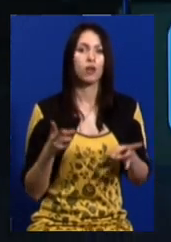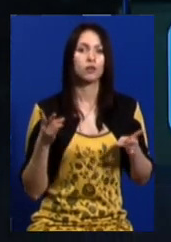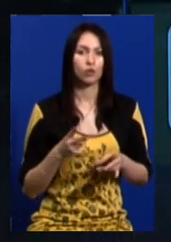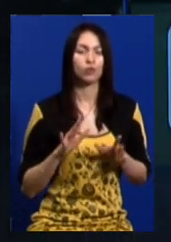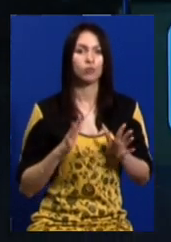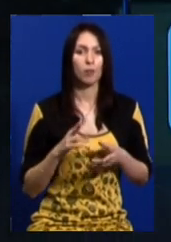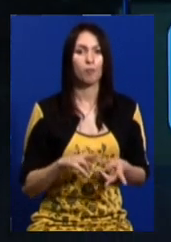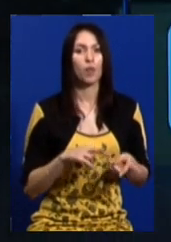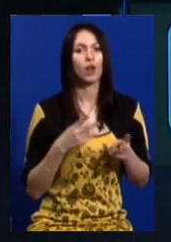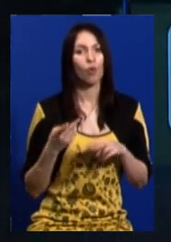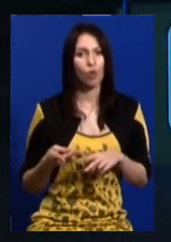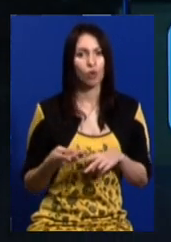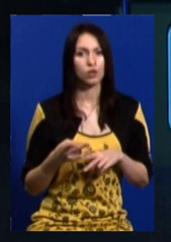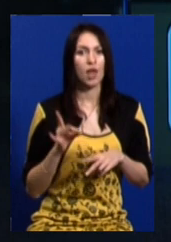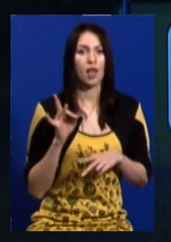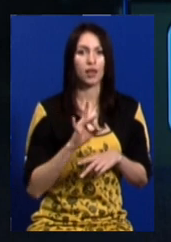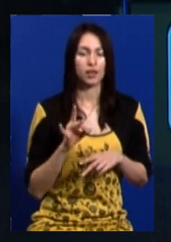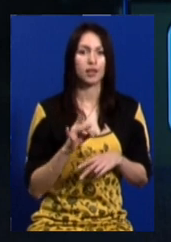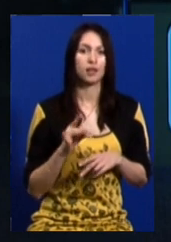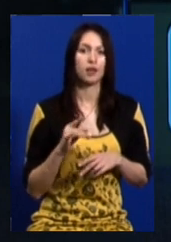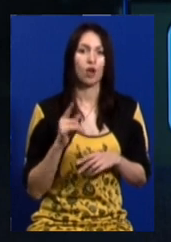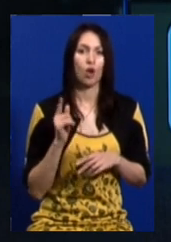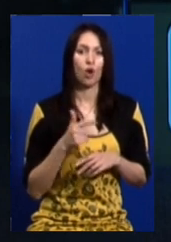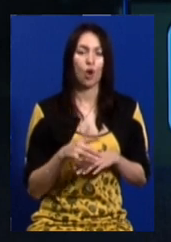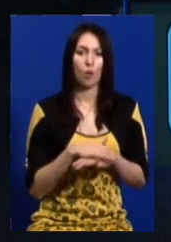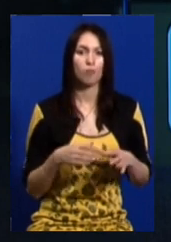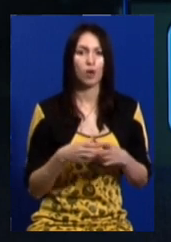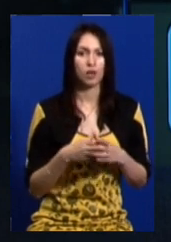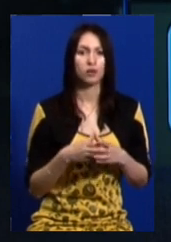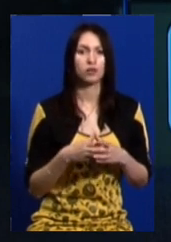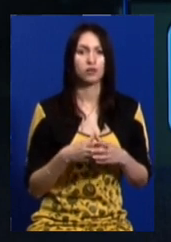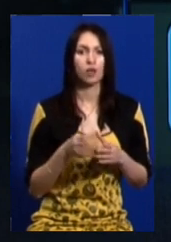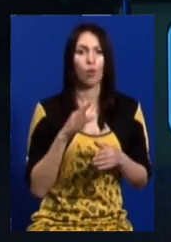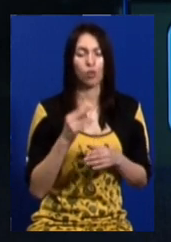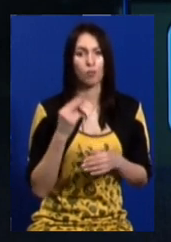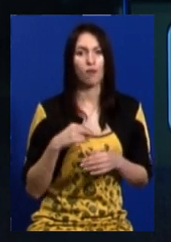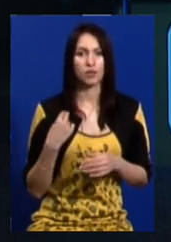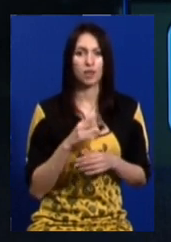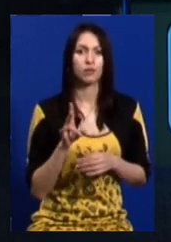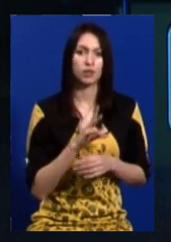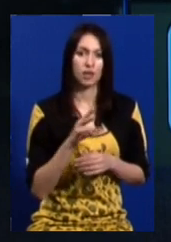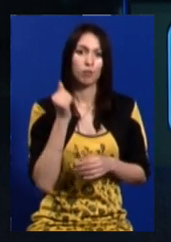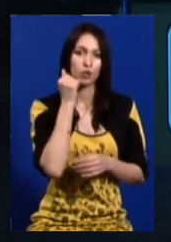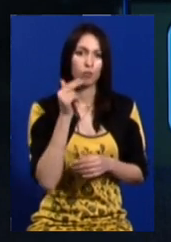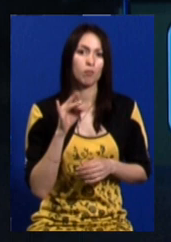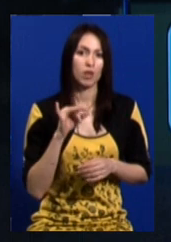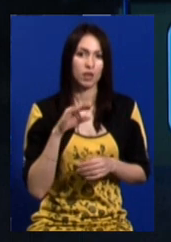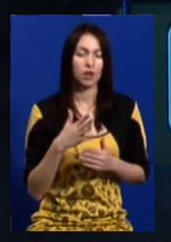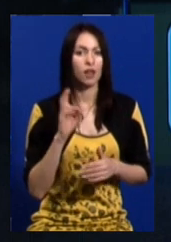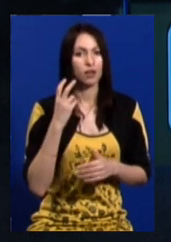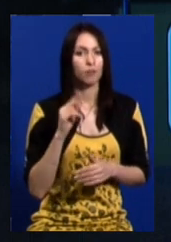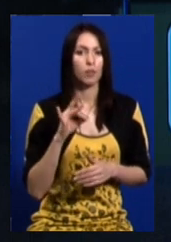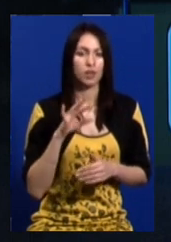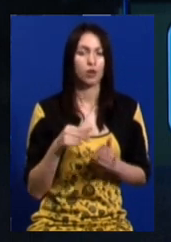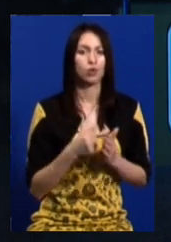перехід релігійних громад від Православної церкви Московського патріархату або Київського патріархату